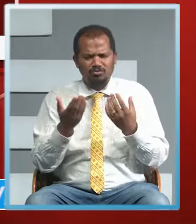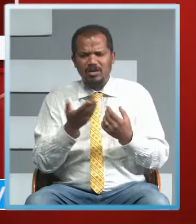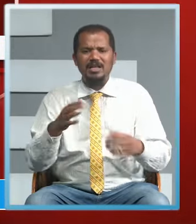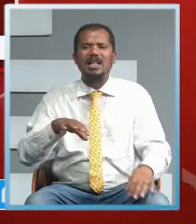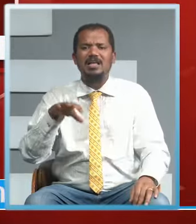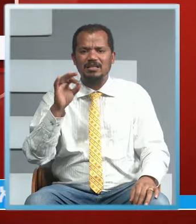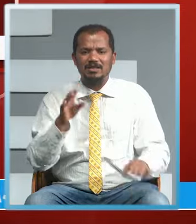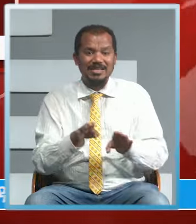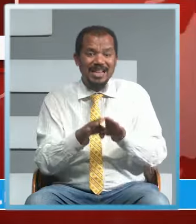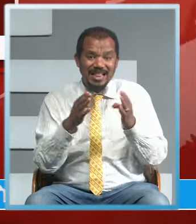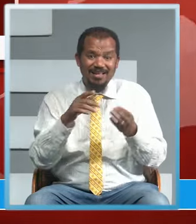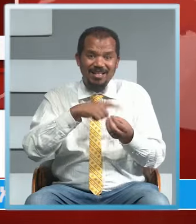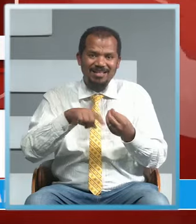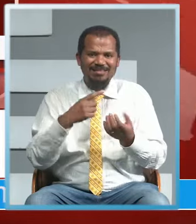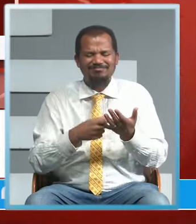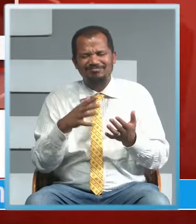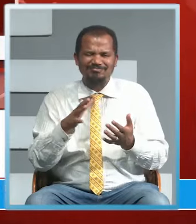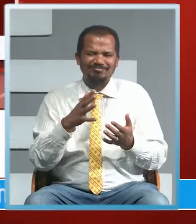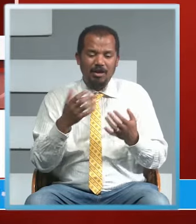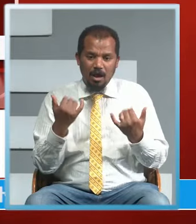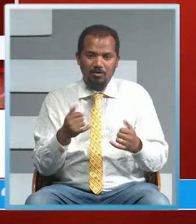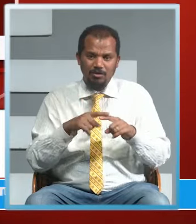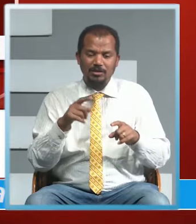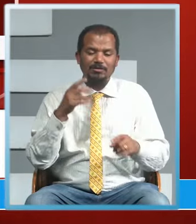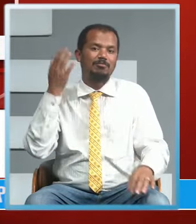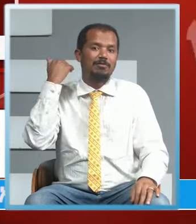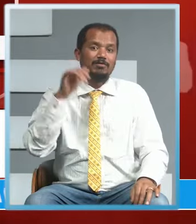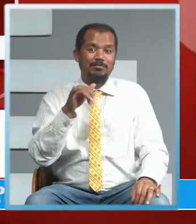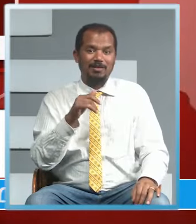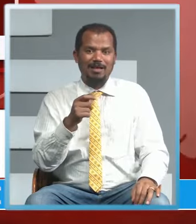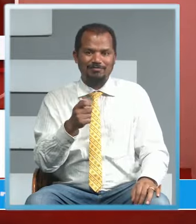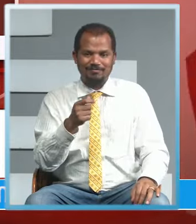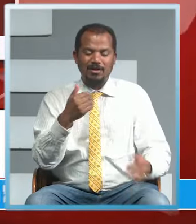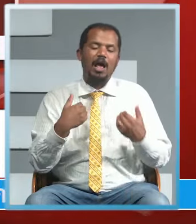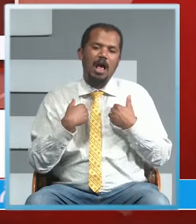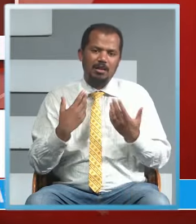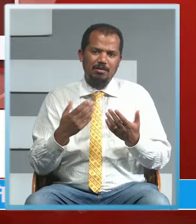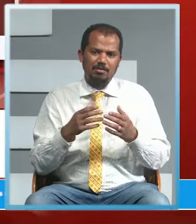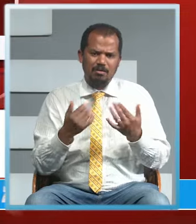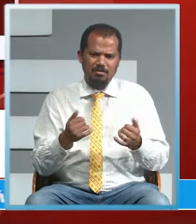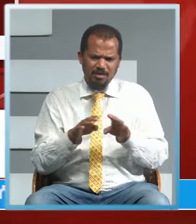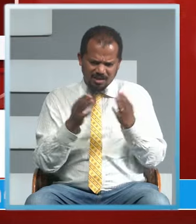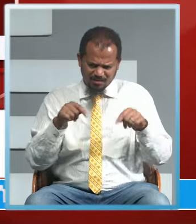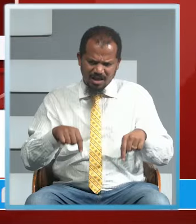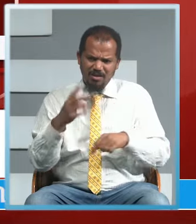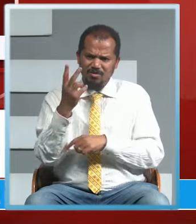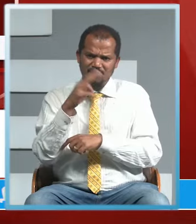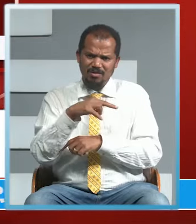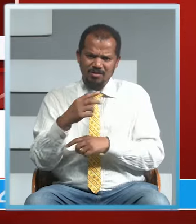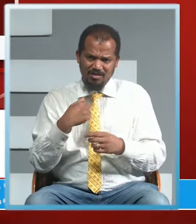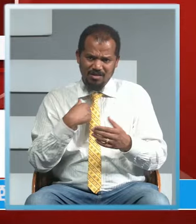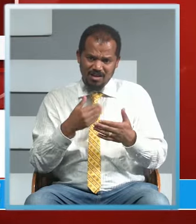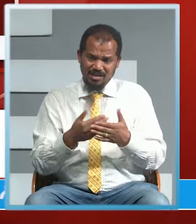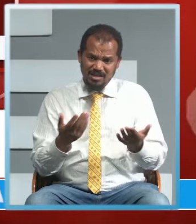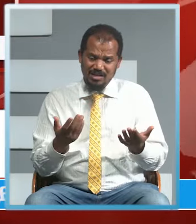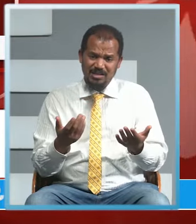አግኝቷል። እንደተከፈተ አካባቢ ያን ያክል አልነበረም። አሁን ግን ወደ ነበረበት ተመልሰን በደንብ አለው። ከተከፈተ ገና ሁለተኛ ቀኑ ነው እኛ ላይ ከደረሰን